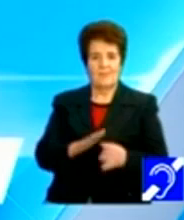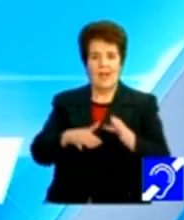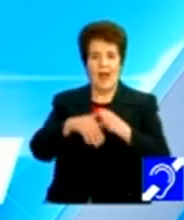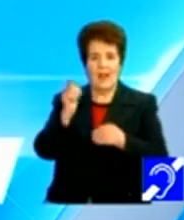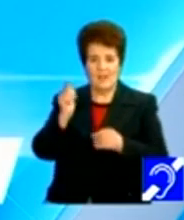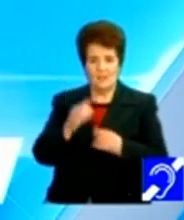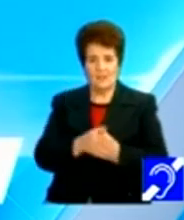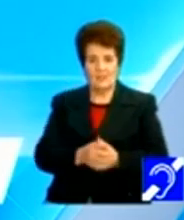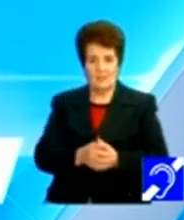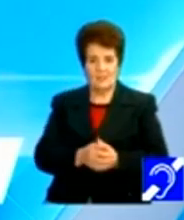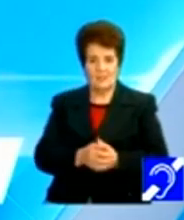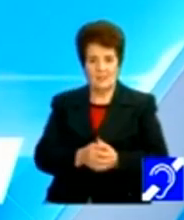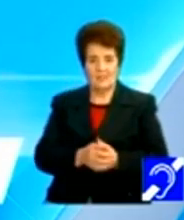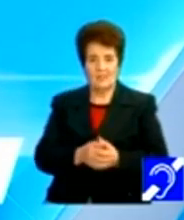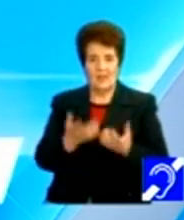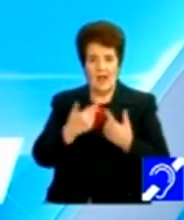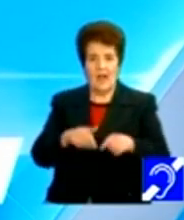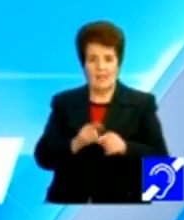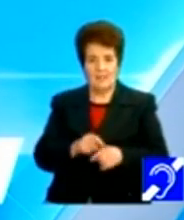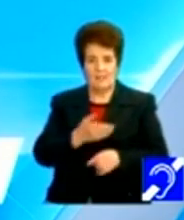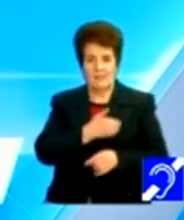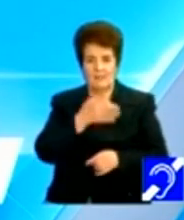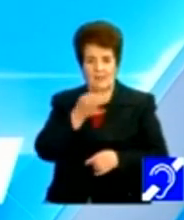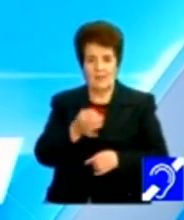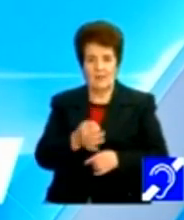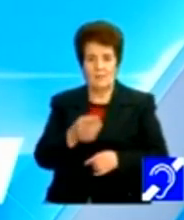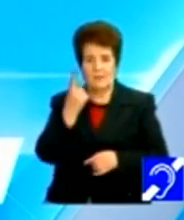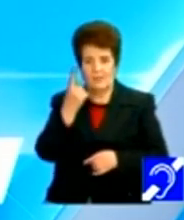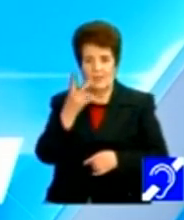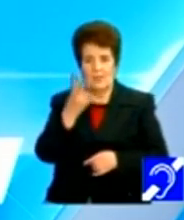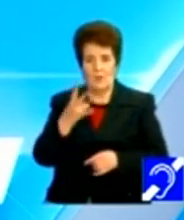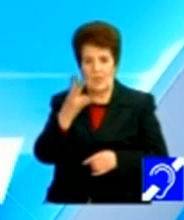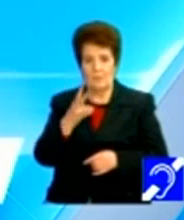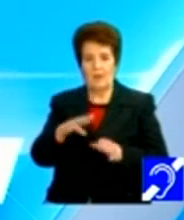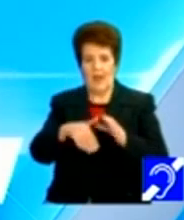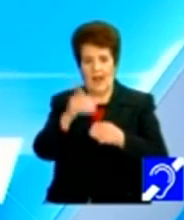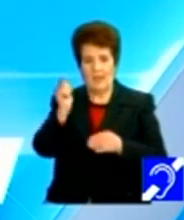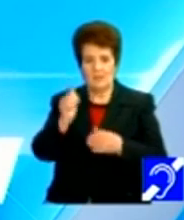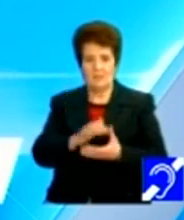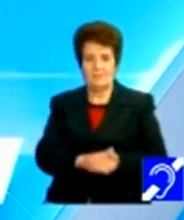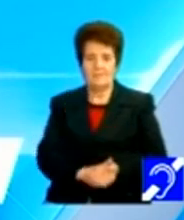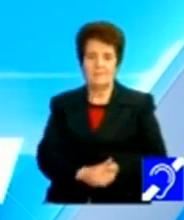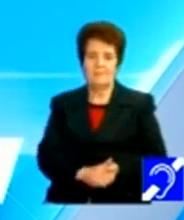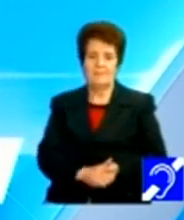Alegeți. Atât am vă spune. Pe 1 noiembrie, alegeți.